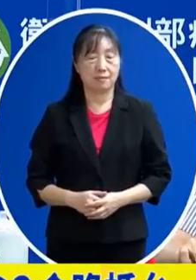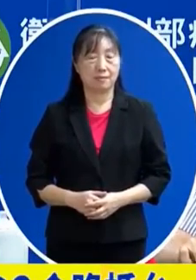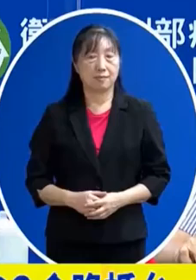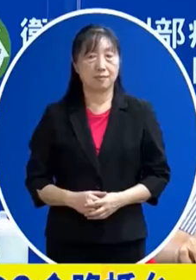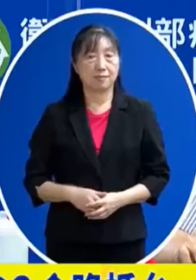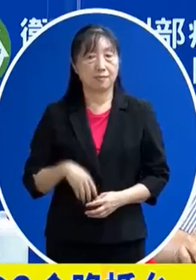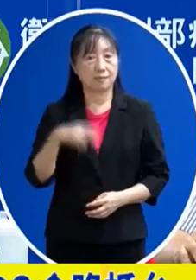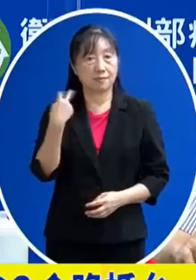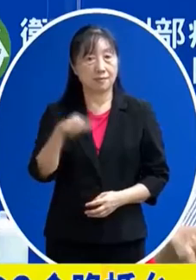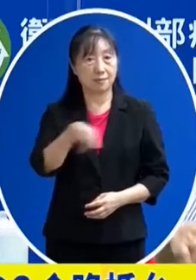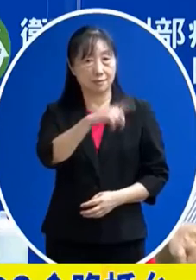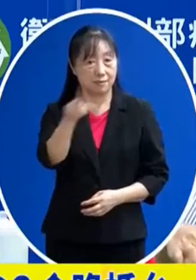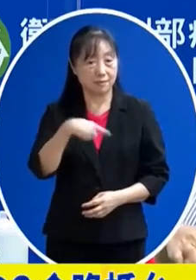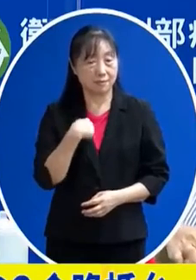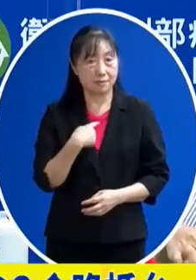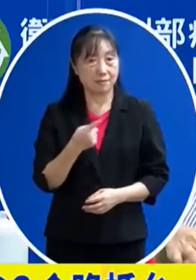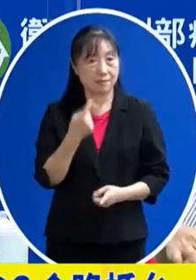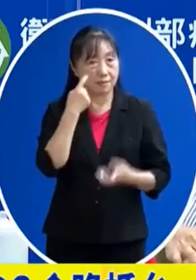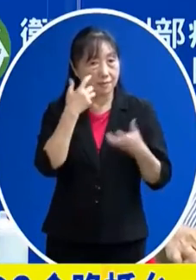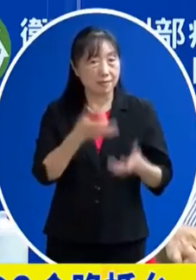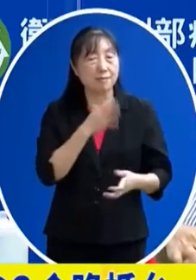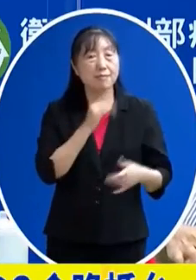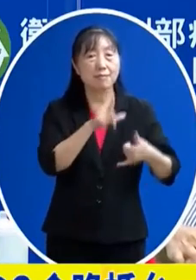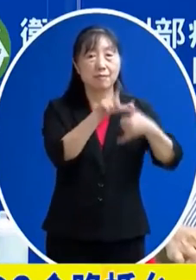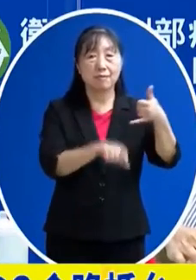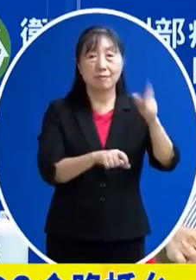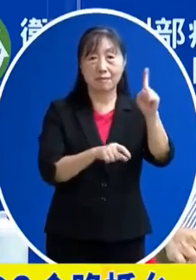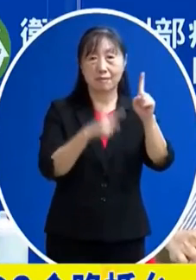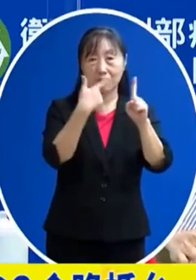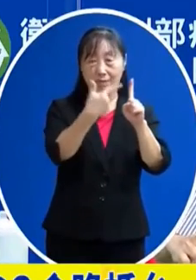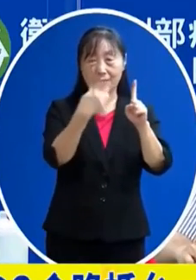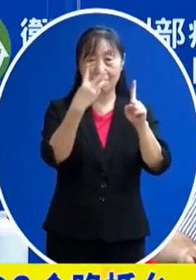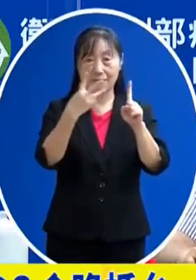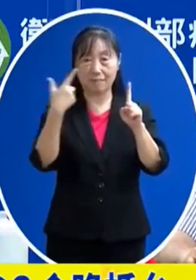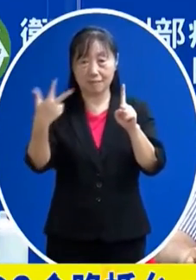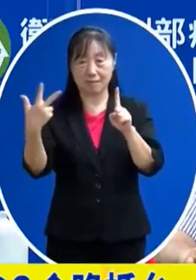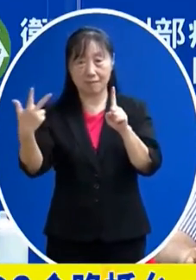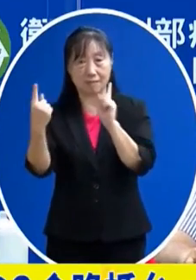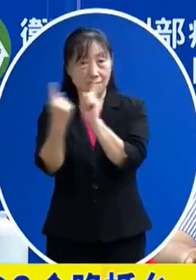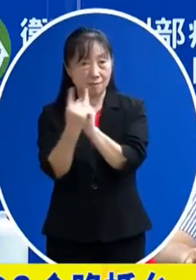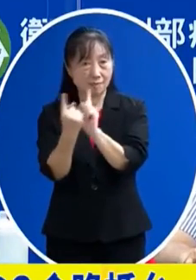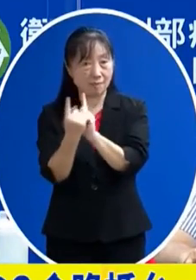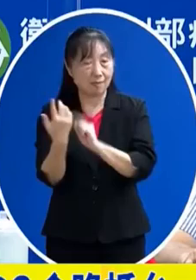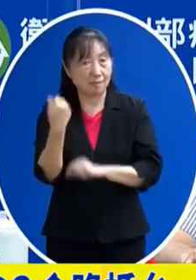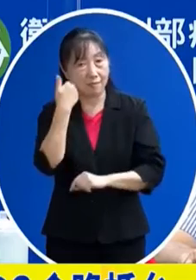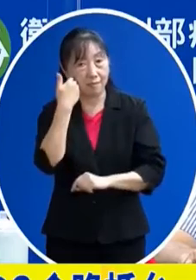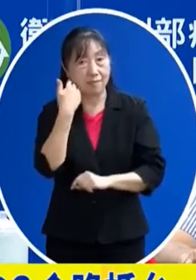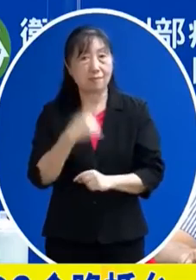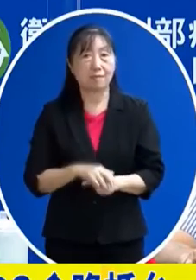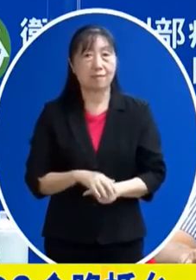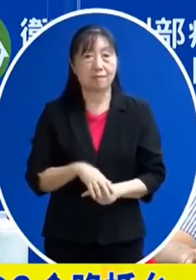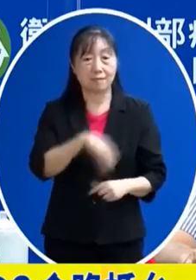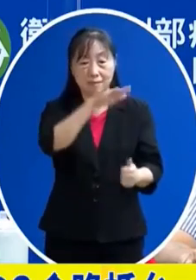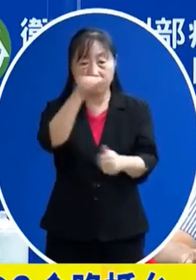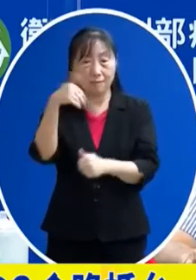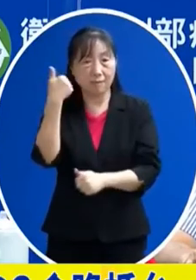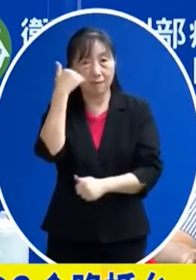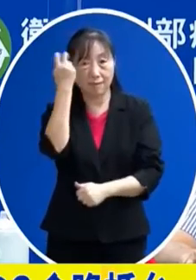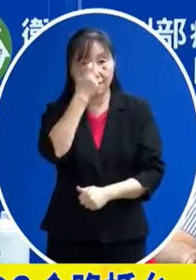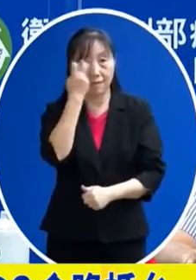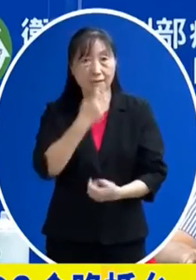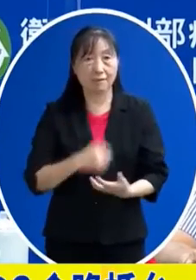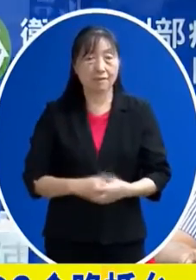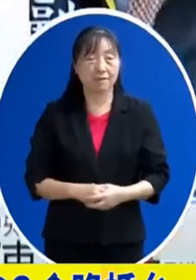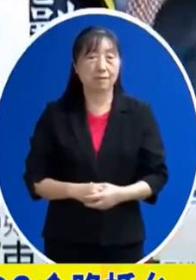那另外有关大家关心16377的这个接触跟扩大框列采检的部分，